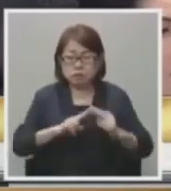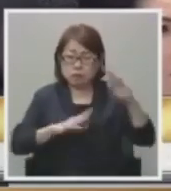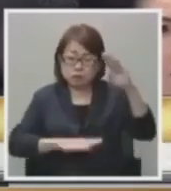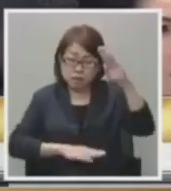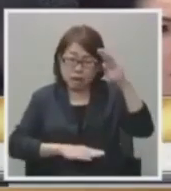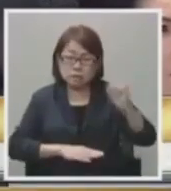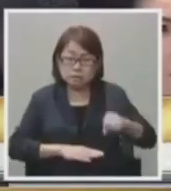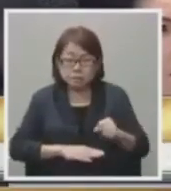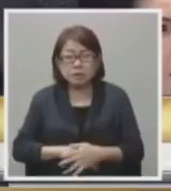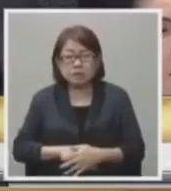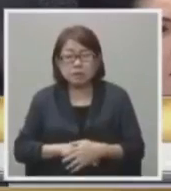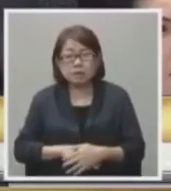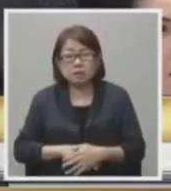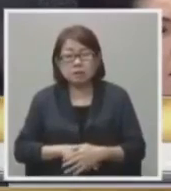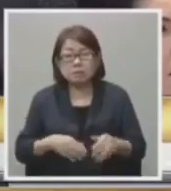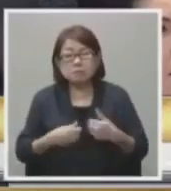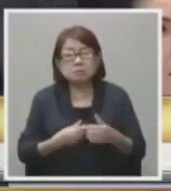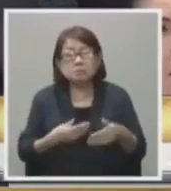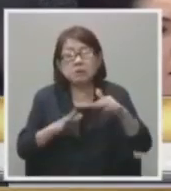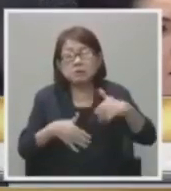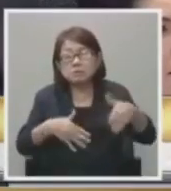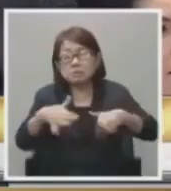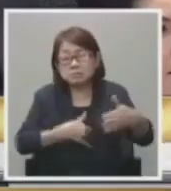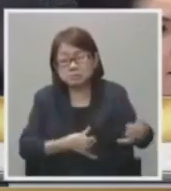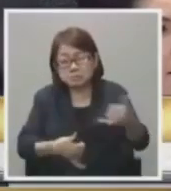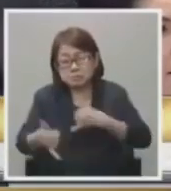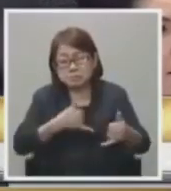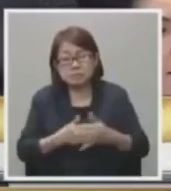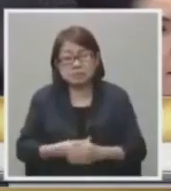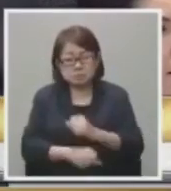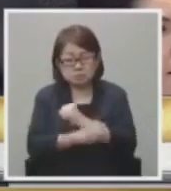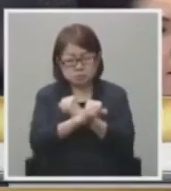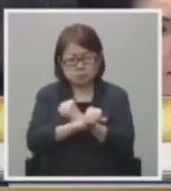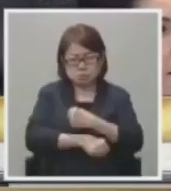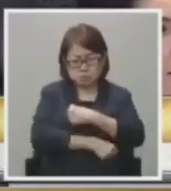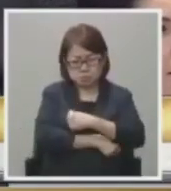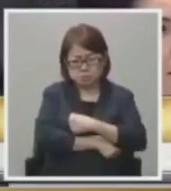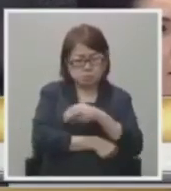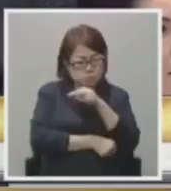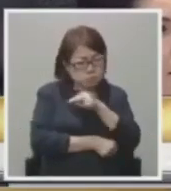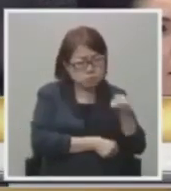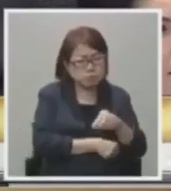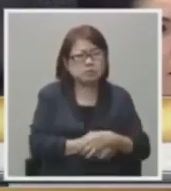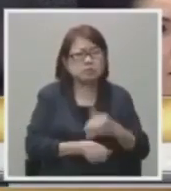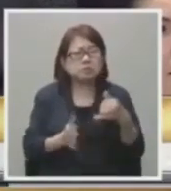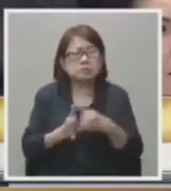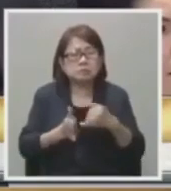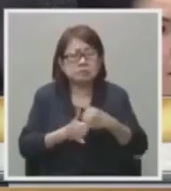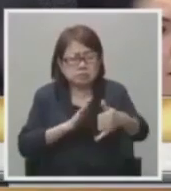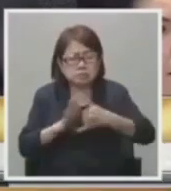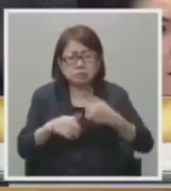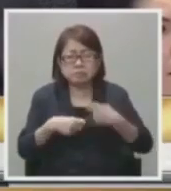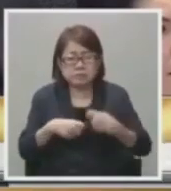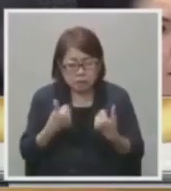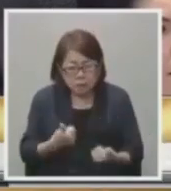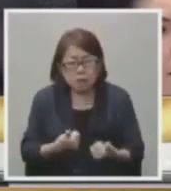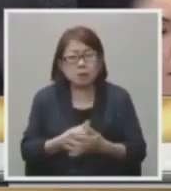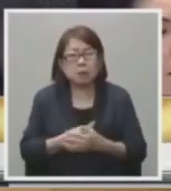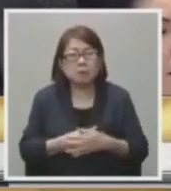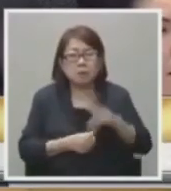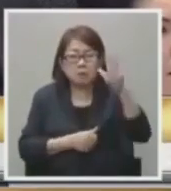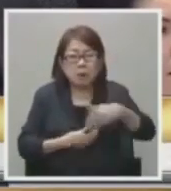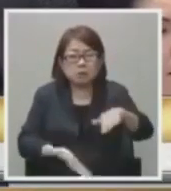าไม่ปล่อยให้เข้ามาอย่าว่าแต่อะไรเลยครับมดตัวเดียวยังเข้ามาไม่ได้เลยท่านปล่อยมาได้ยังไงอย่างนี้ไล่คนปรา